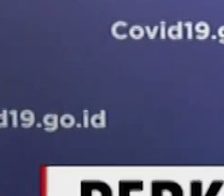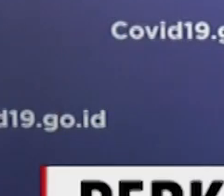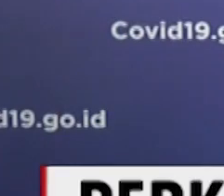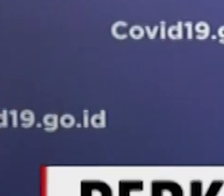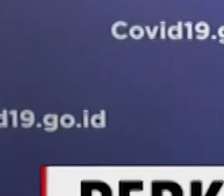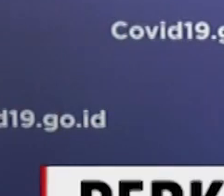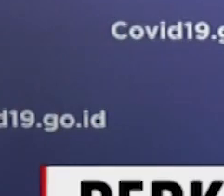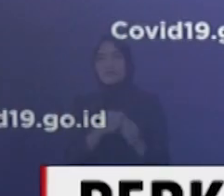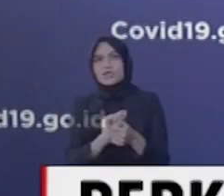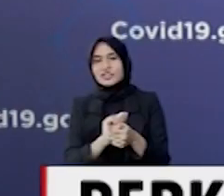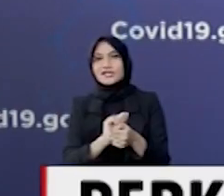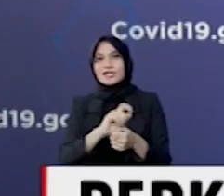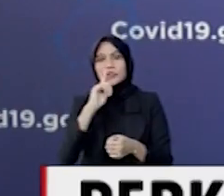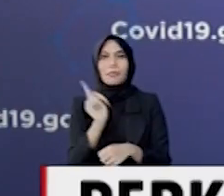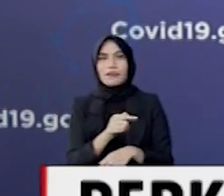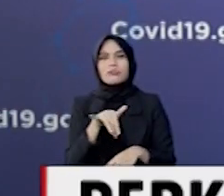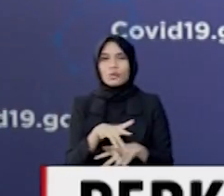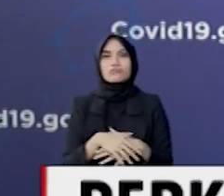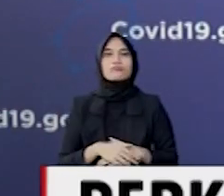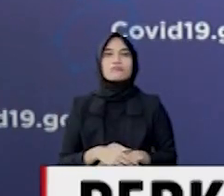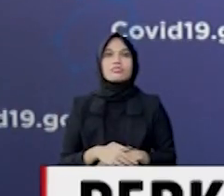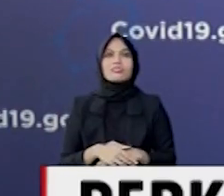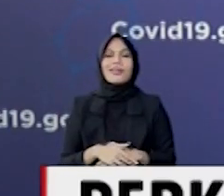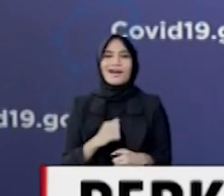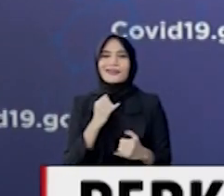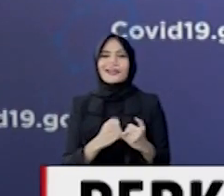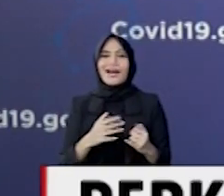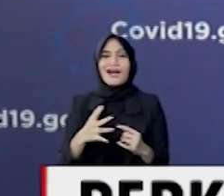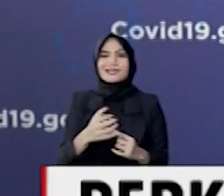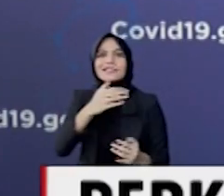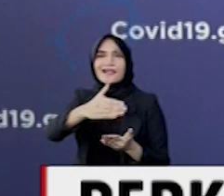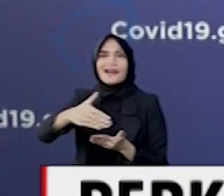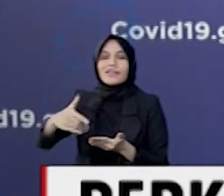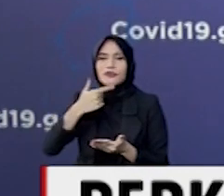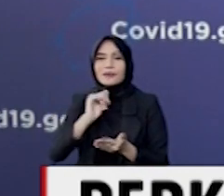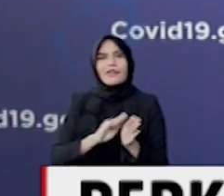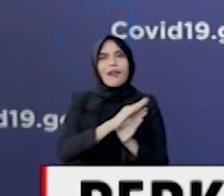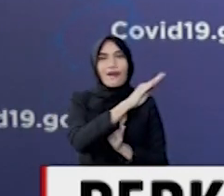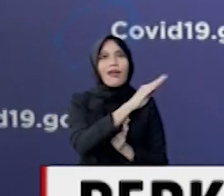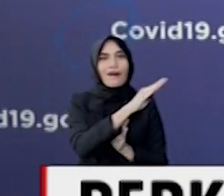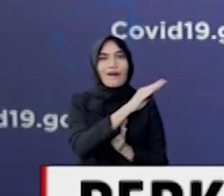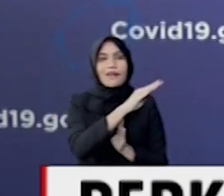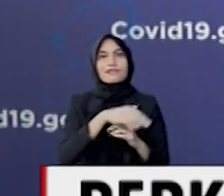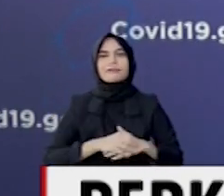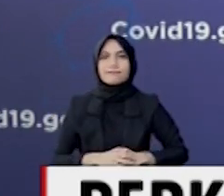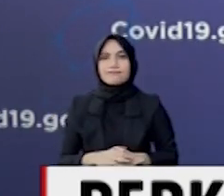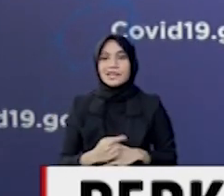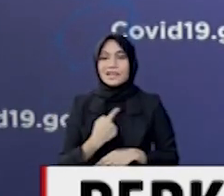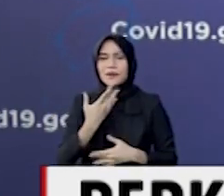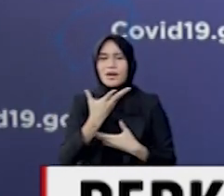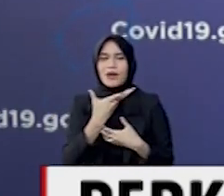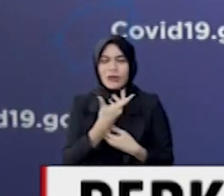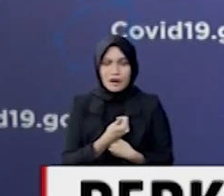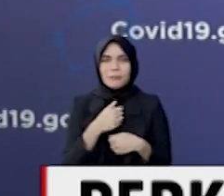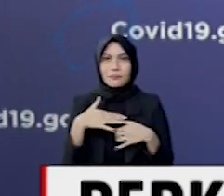maupun dengan tcm inilah yang kemudian memberikan gambaran yang demikian tinggi kita berharap bahwa ini